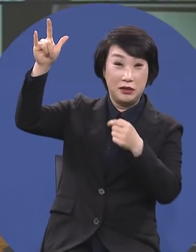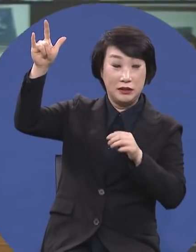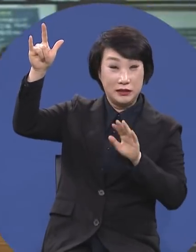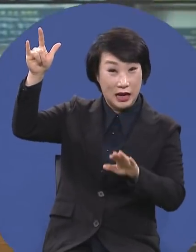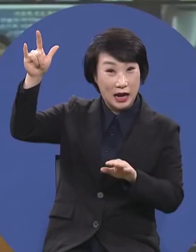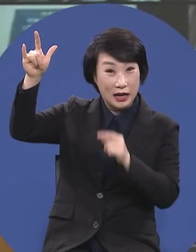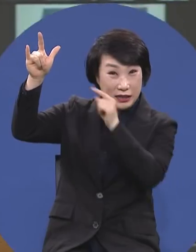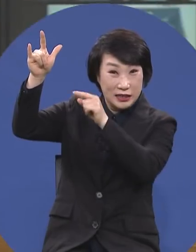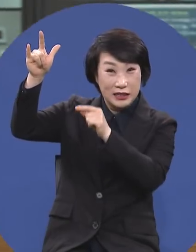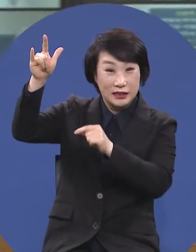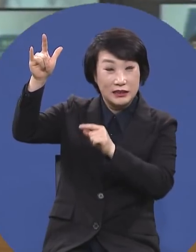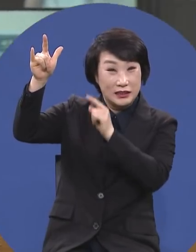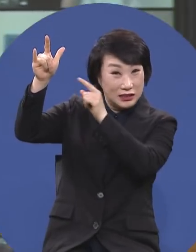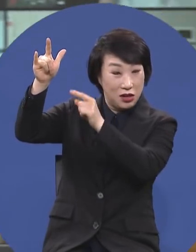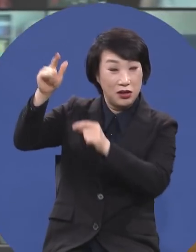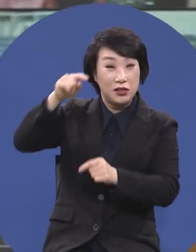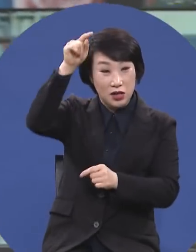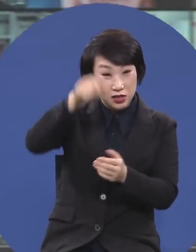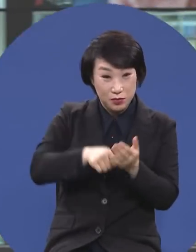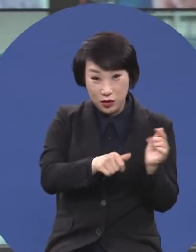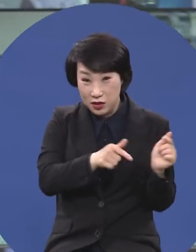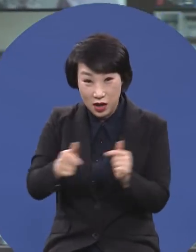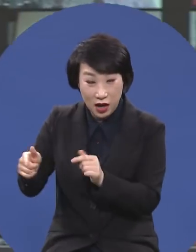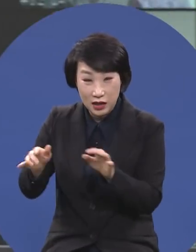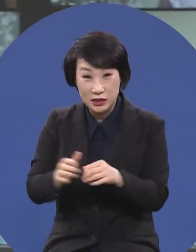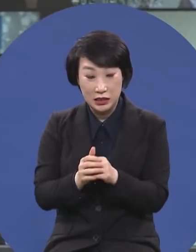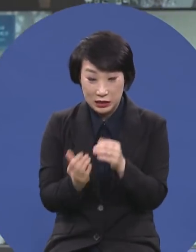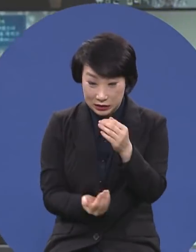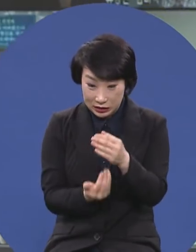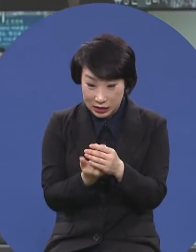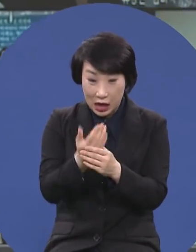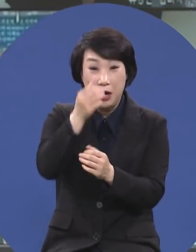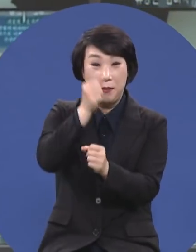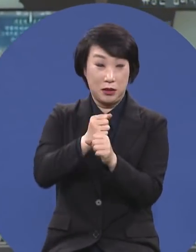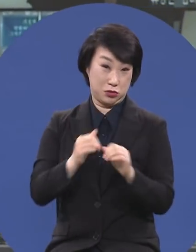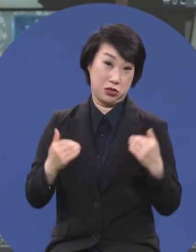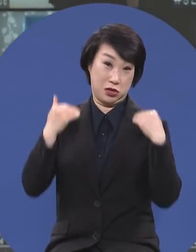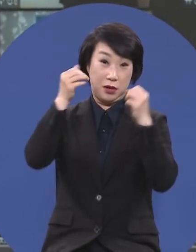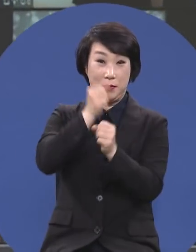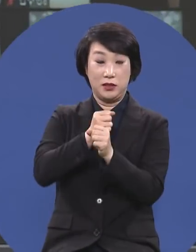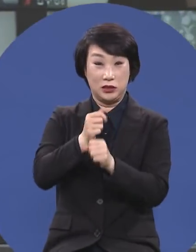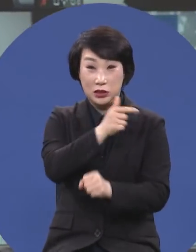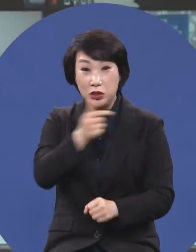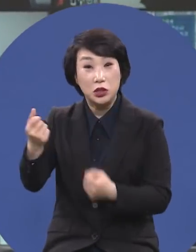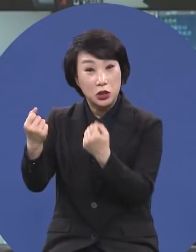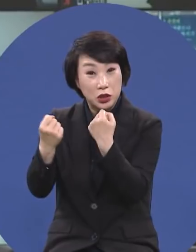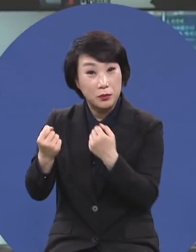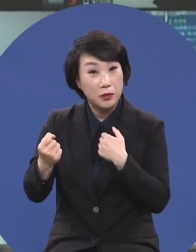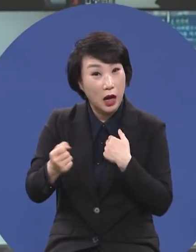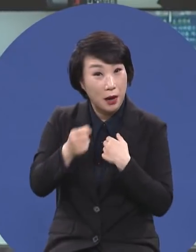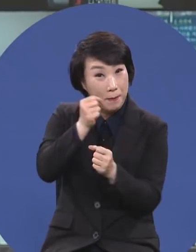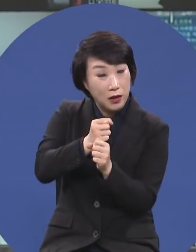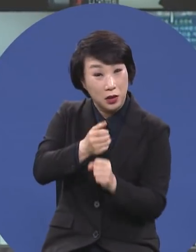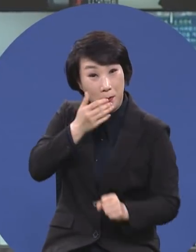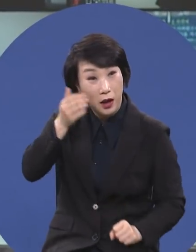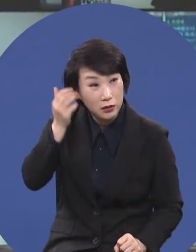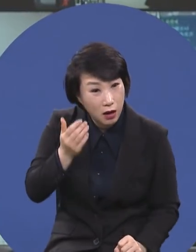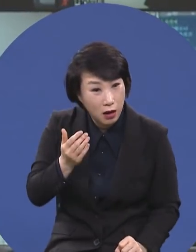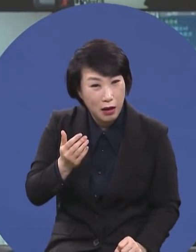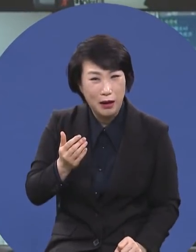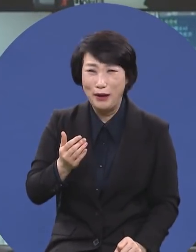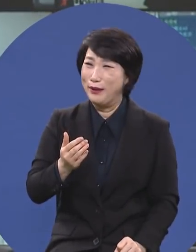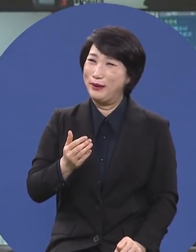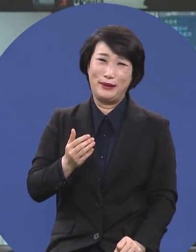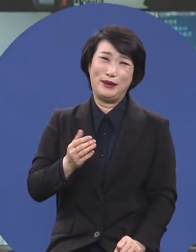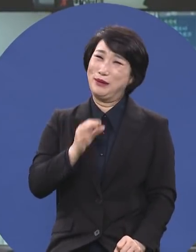에너지에 그 천지 만물을 수행하게 하는 그 엄청난 에너지를 우리가 만들 수